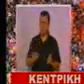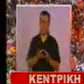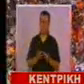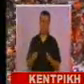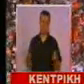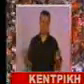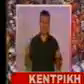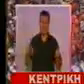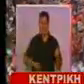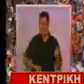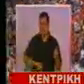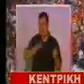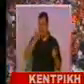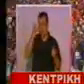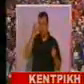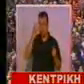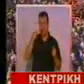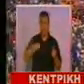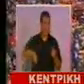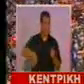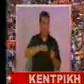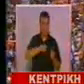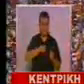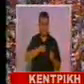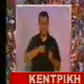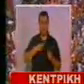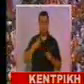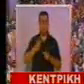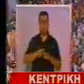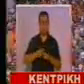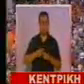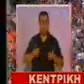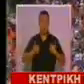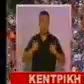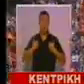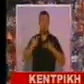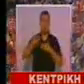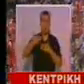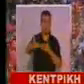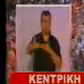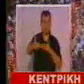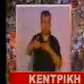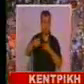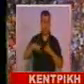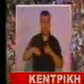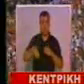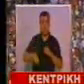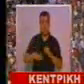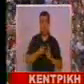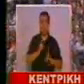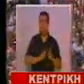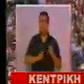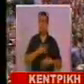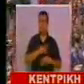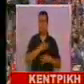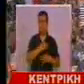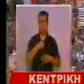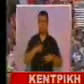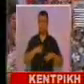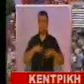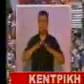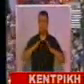Το νέο για μας και πάνω απ' όλα για τη νέα γενιά το αντιπροσωπεύει η